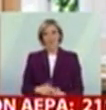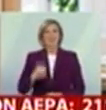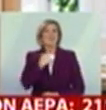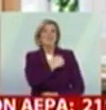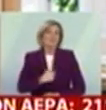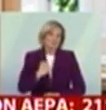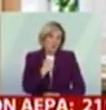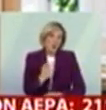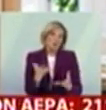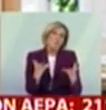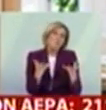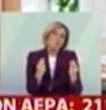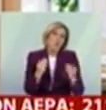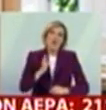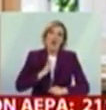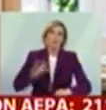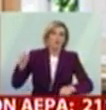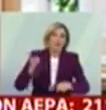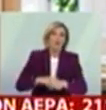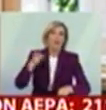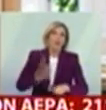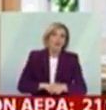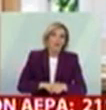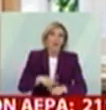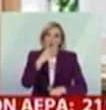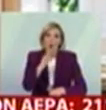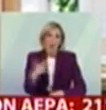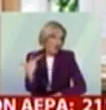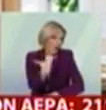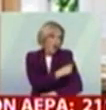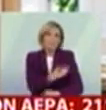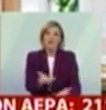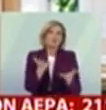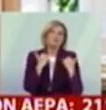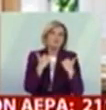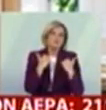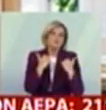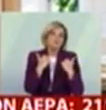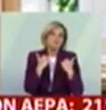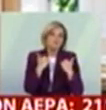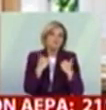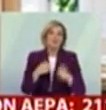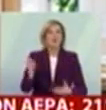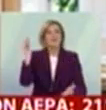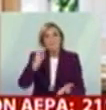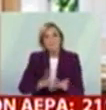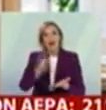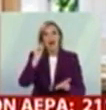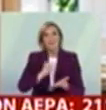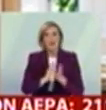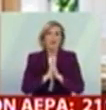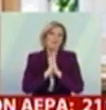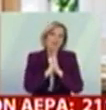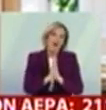πρωτοπληρώσουμε? Μάλιστα. Κύριε Παναγιώτα, σας ευχαριστούμε πολύ. Πάμε στην κυρία Σύμπα. Καλησπέρα σας.